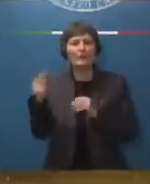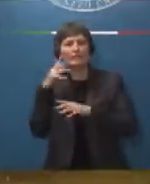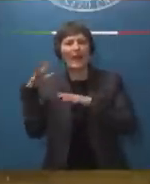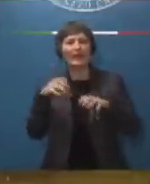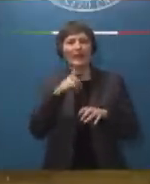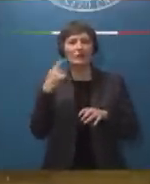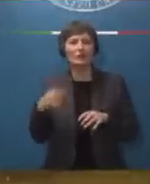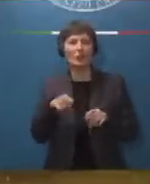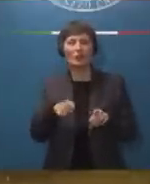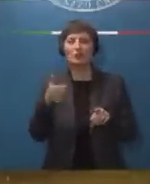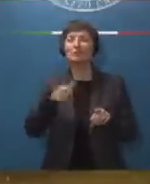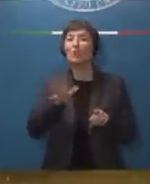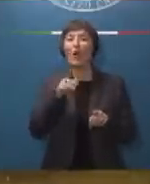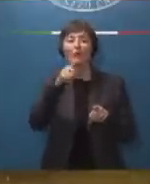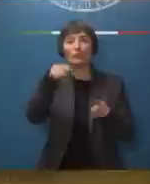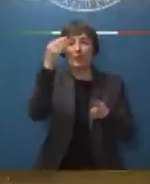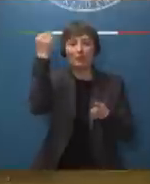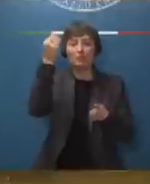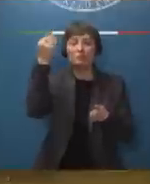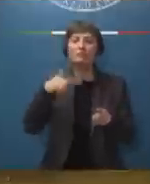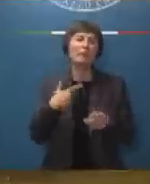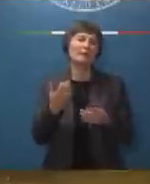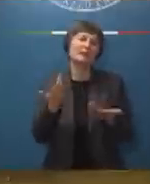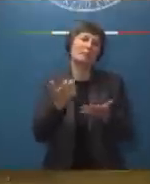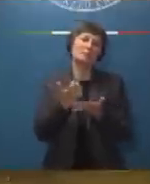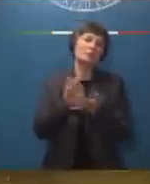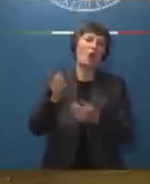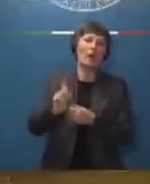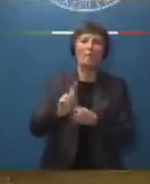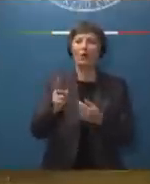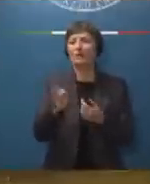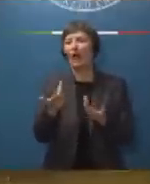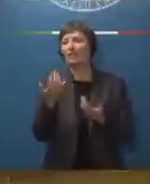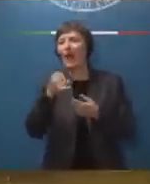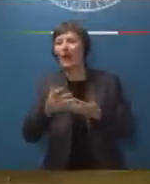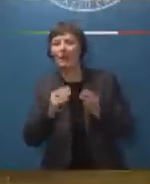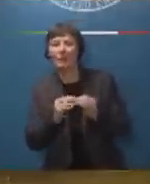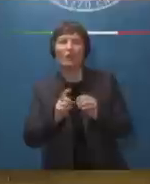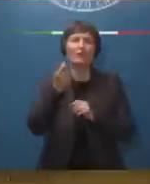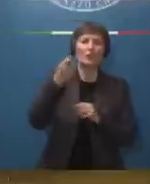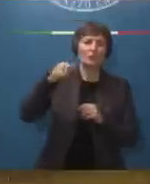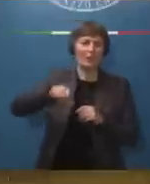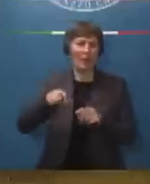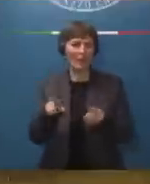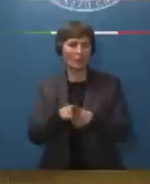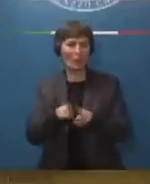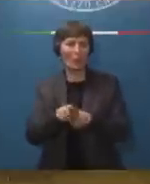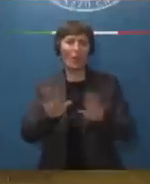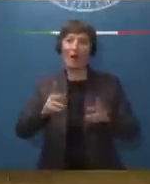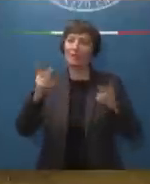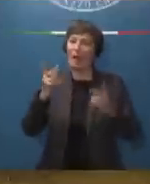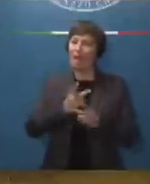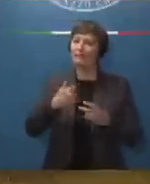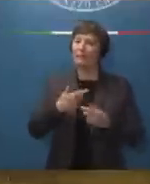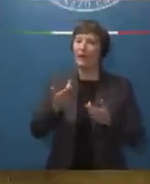pensano che non importa come finisca chi vinca Ma noi parliamo della questione quando finalmente le